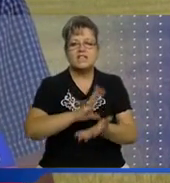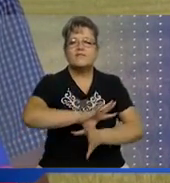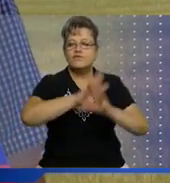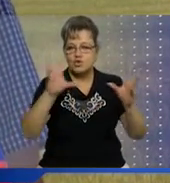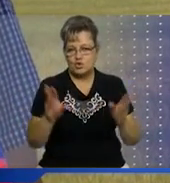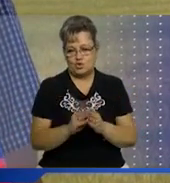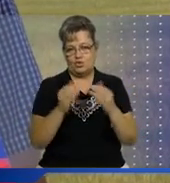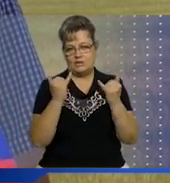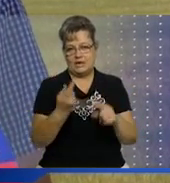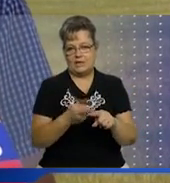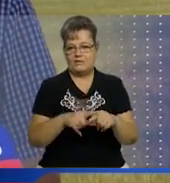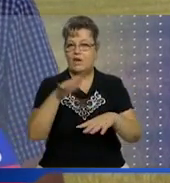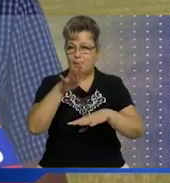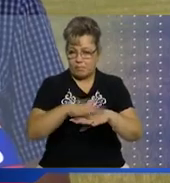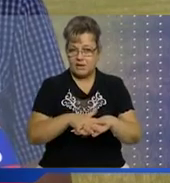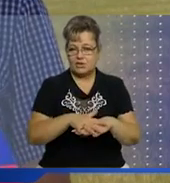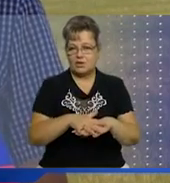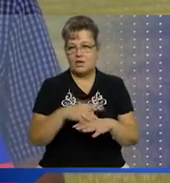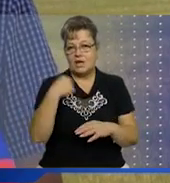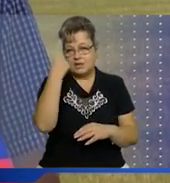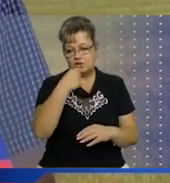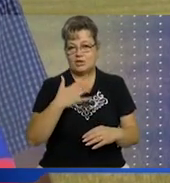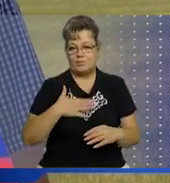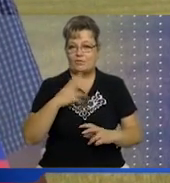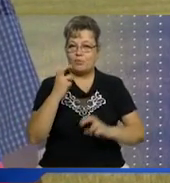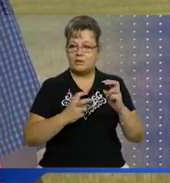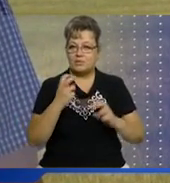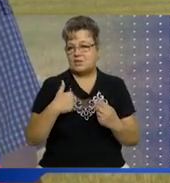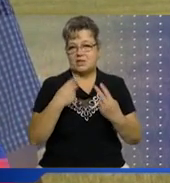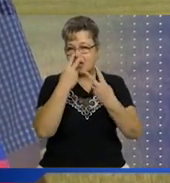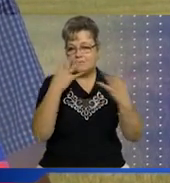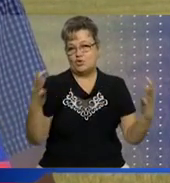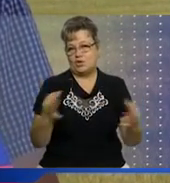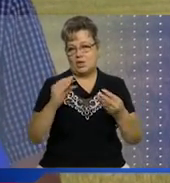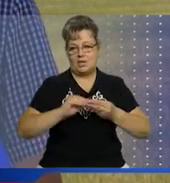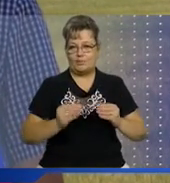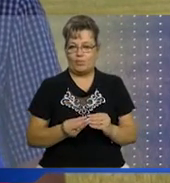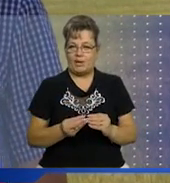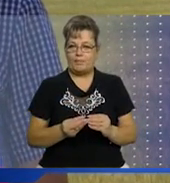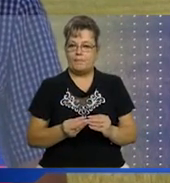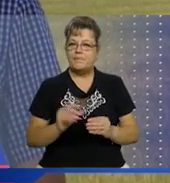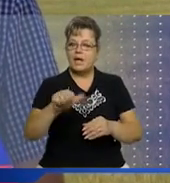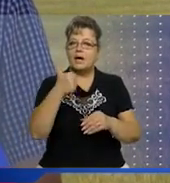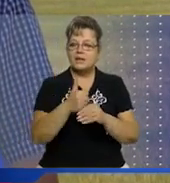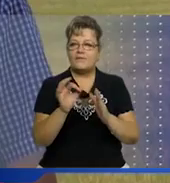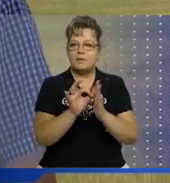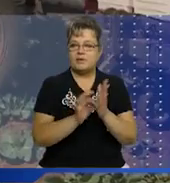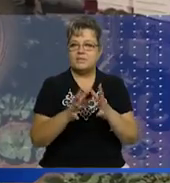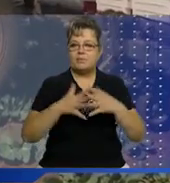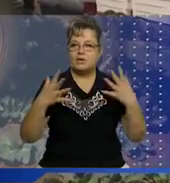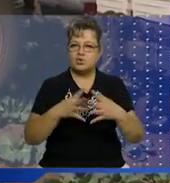чтобы развиваться, конечно, есть все для этого. Банки, например, лично для моего предприятия я не вижу никаких